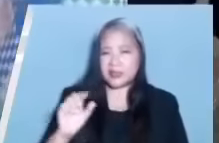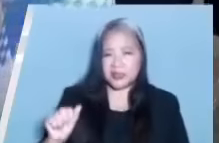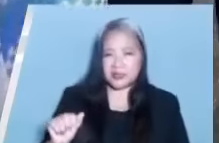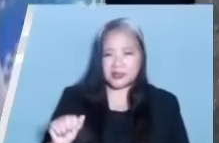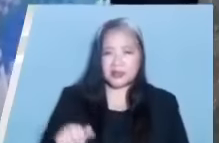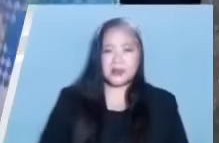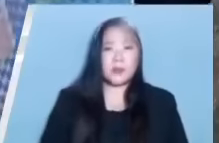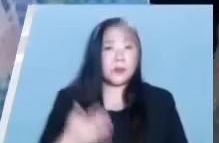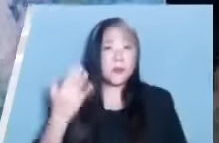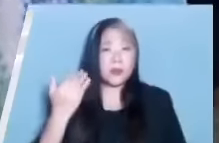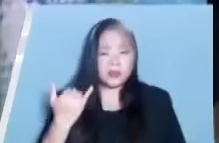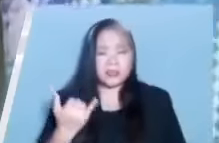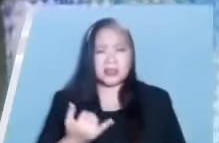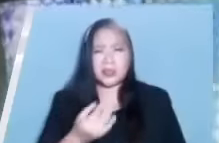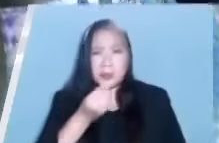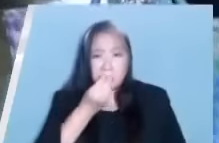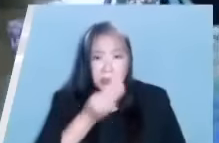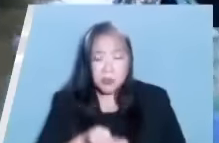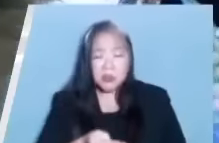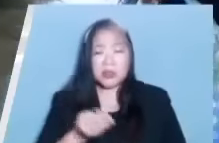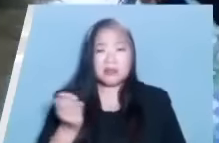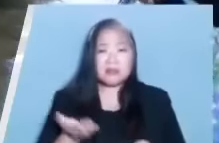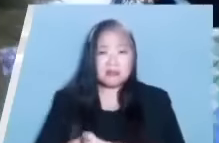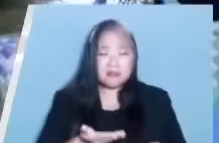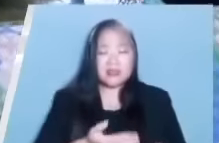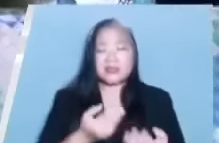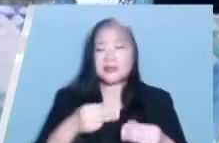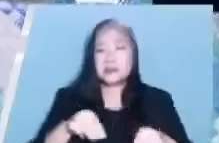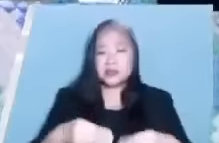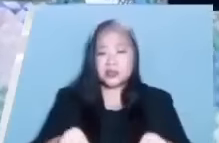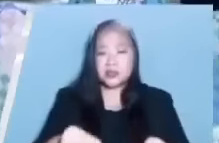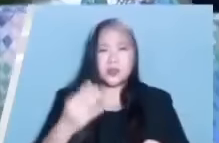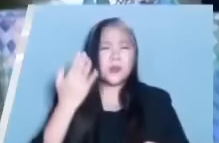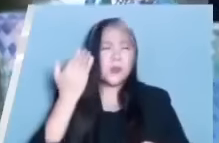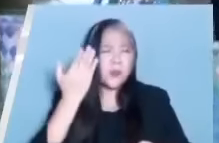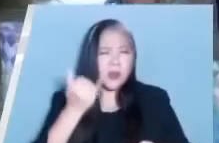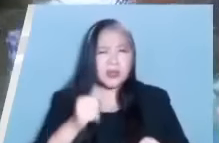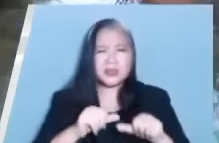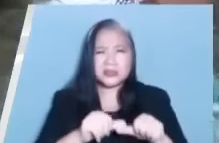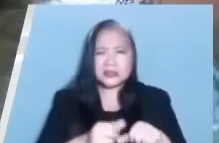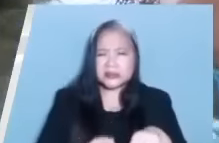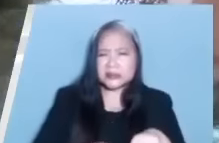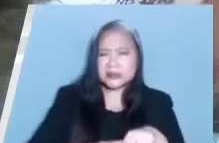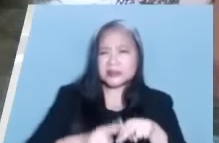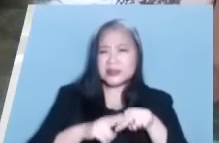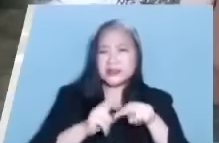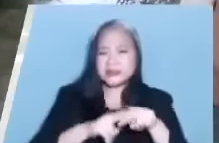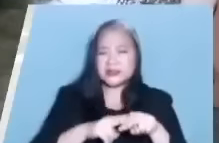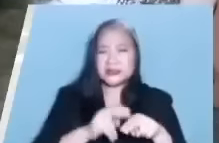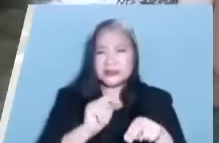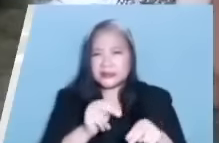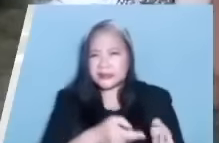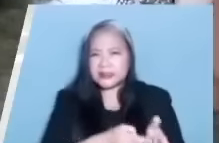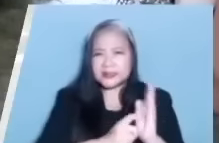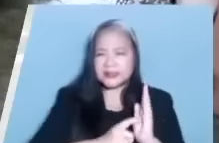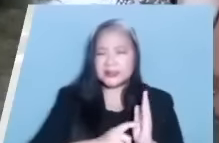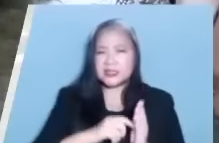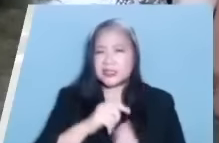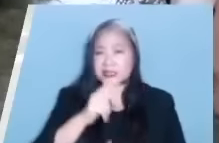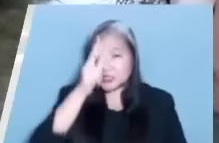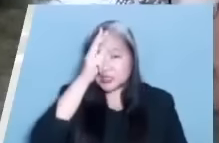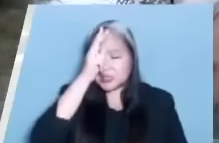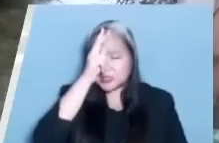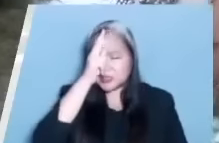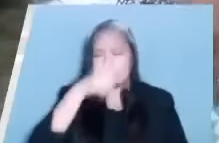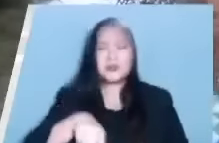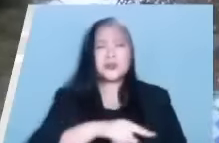sa kakulangan sa supply sa merkado kasabay ng patuloy na pagtaas ng demand. Ano kaya ang masasabi ng mga nagtitinda